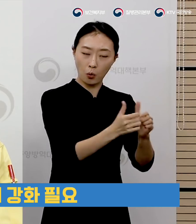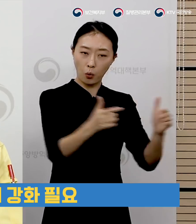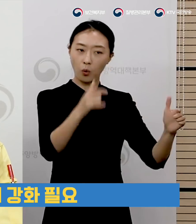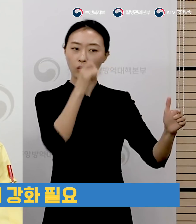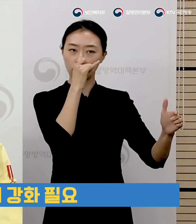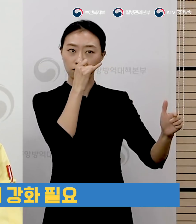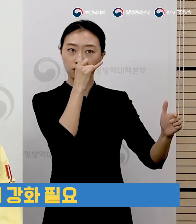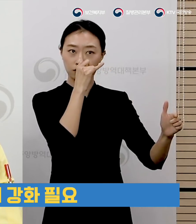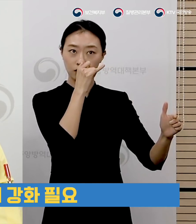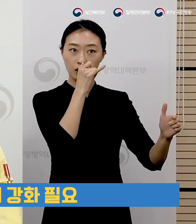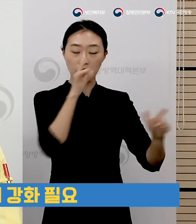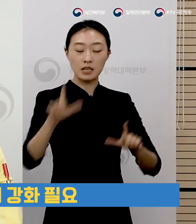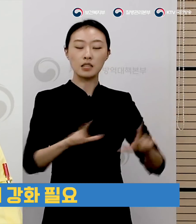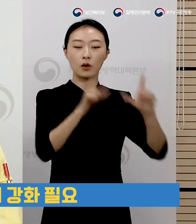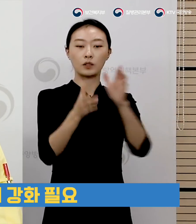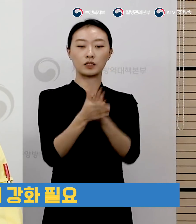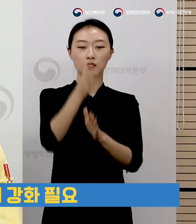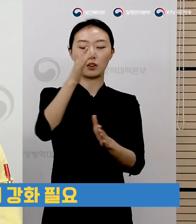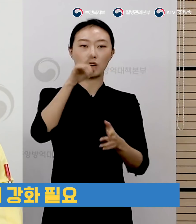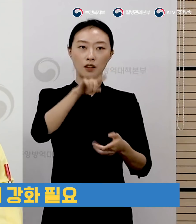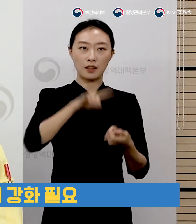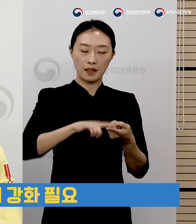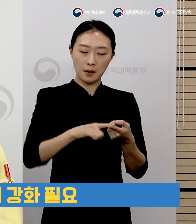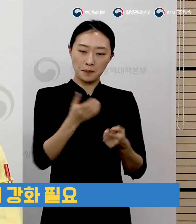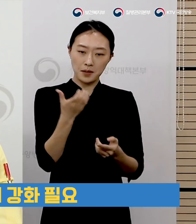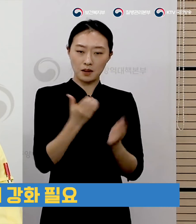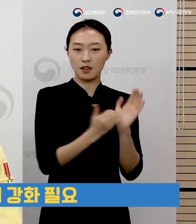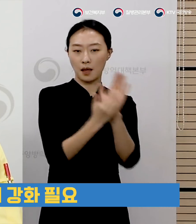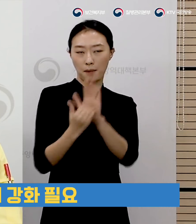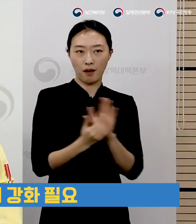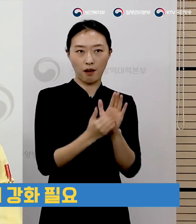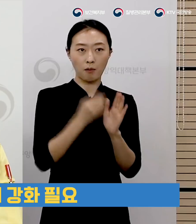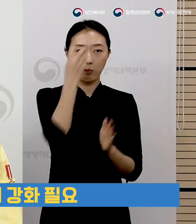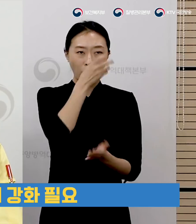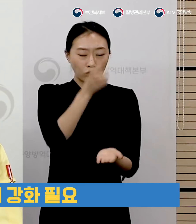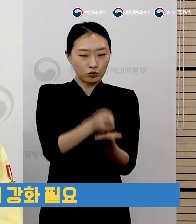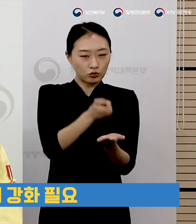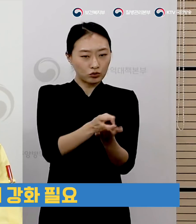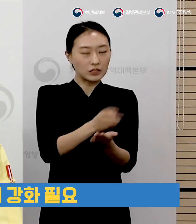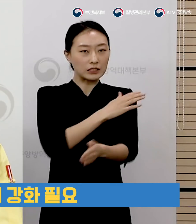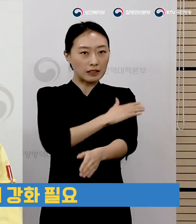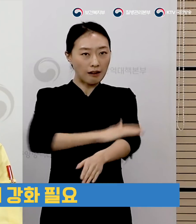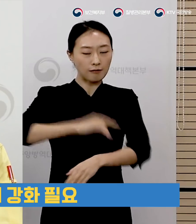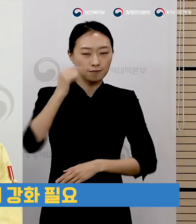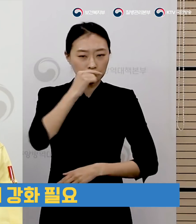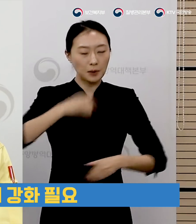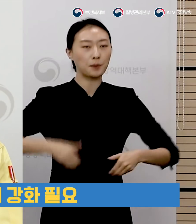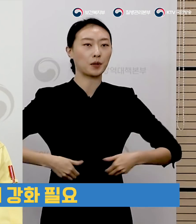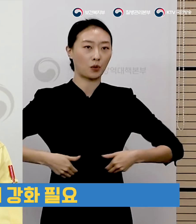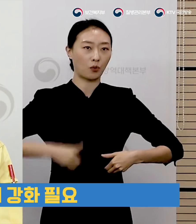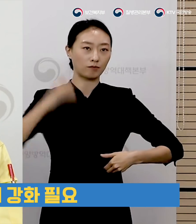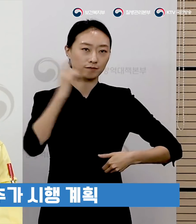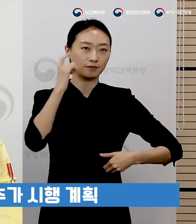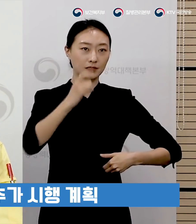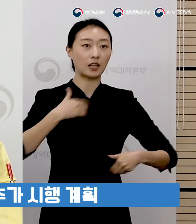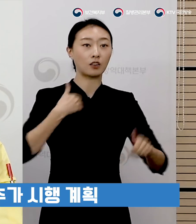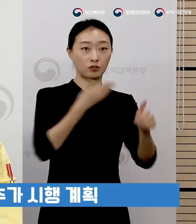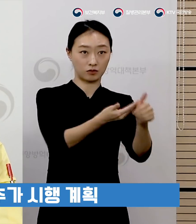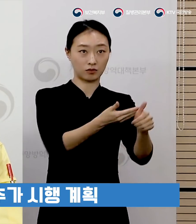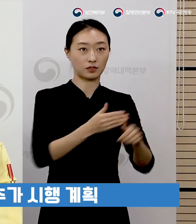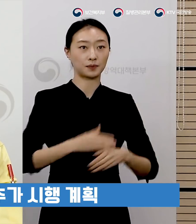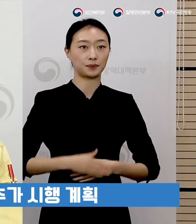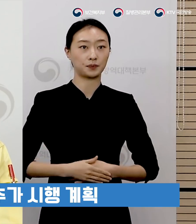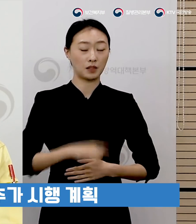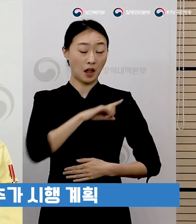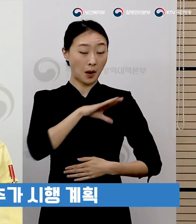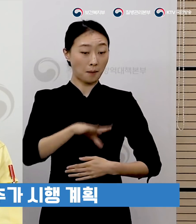따라 생활시설에 대한 예방적 보호 조치를 강화할 필요가 강조되고 있습니다.